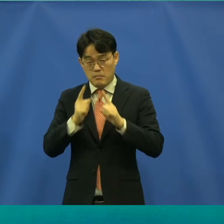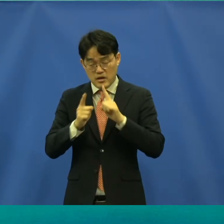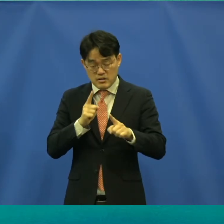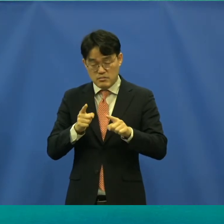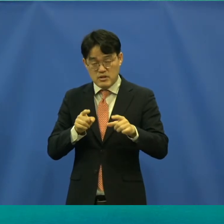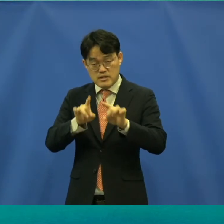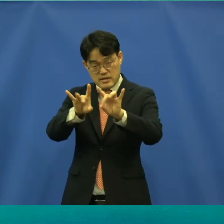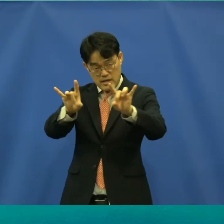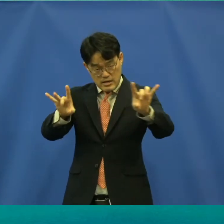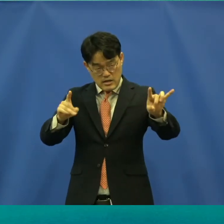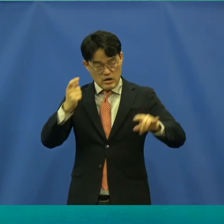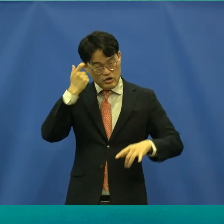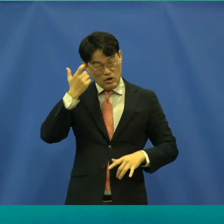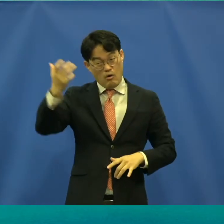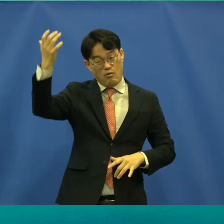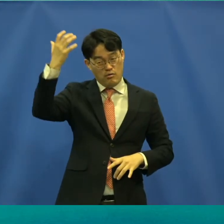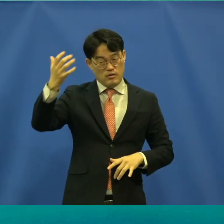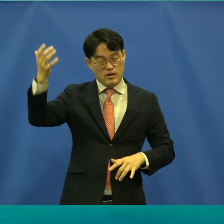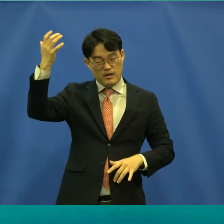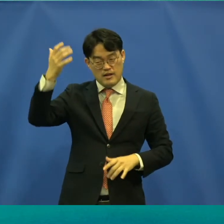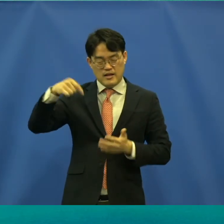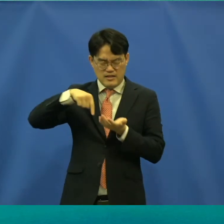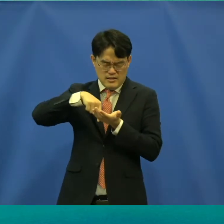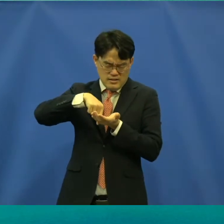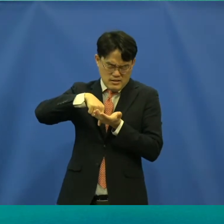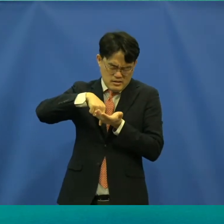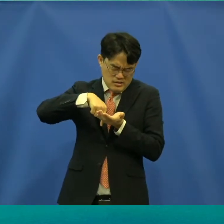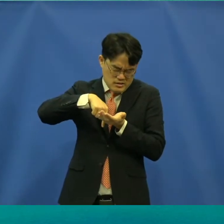깊이 파고 들어오고 우리의 영혼을 흔들어 놓습니다.